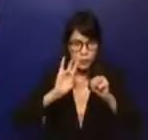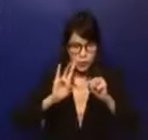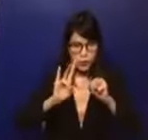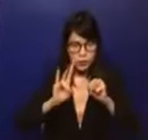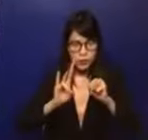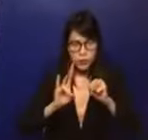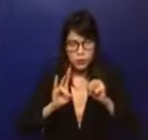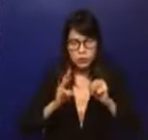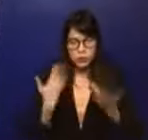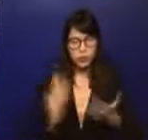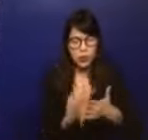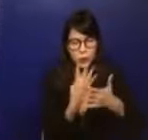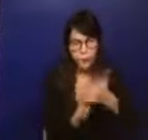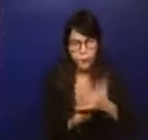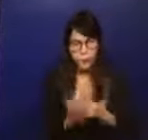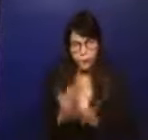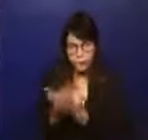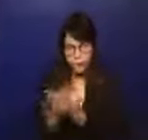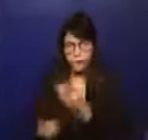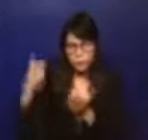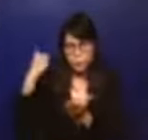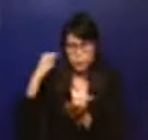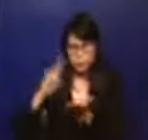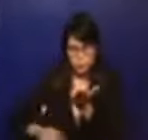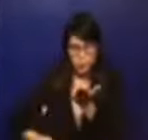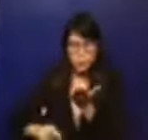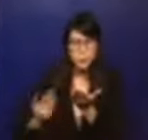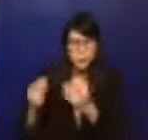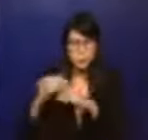มีโทษจำคุกพร้อมเบี้ยปรับและเงินเพิ่ม